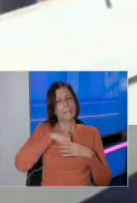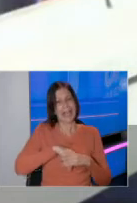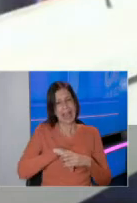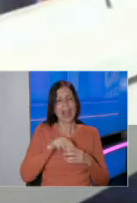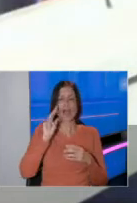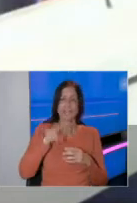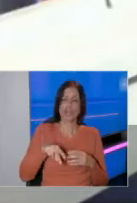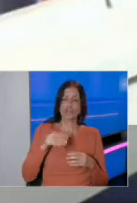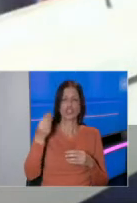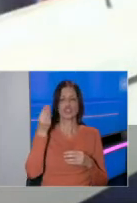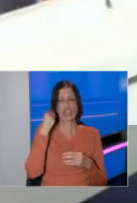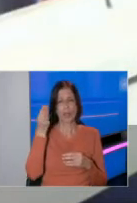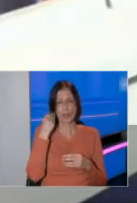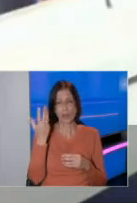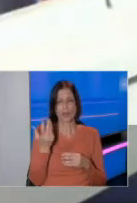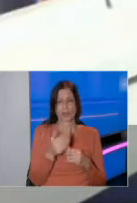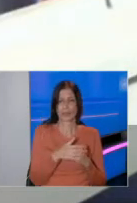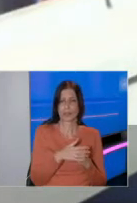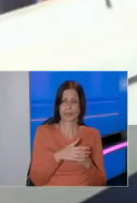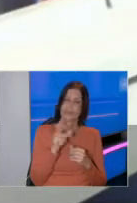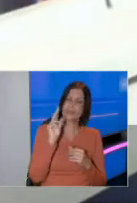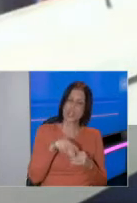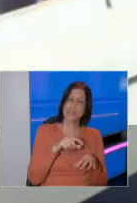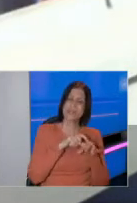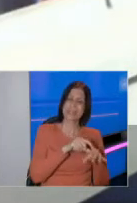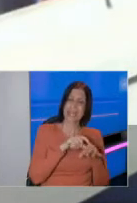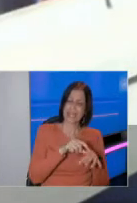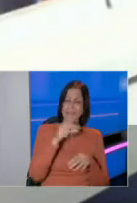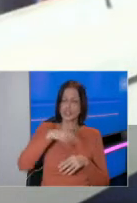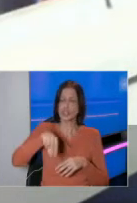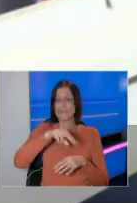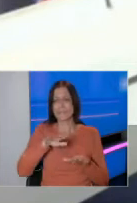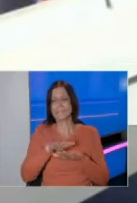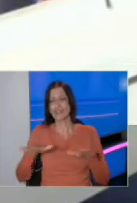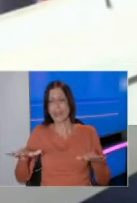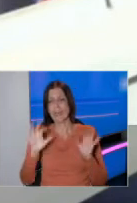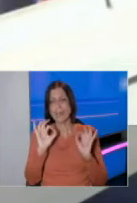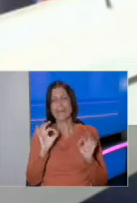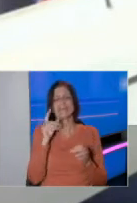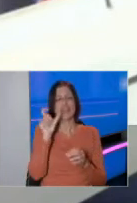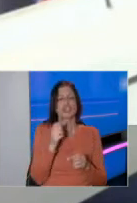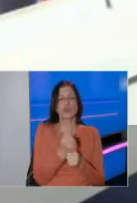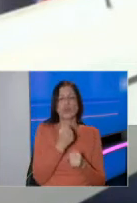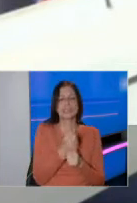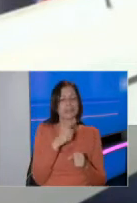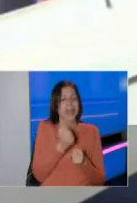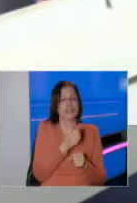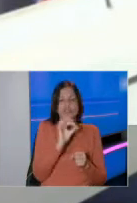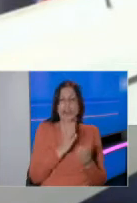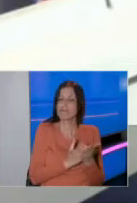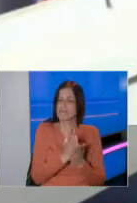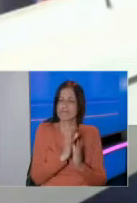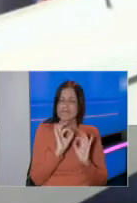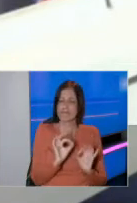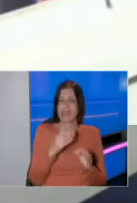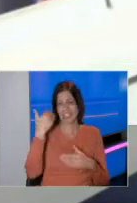ומתקיימים השתלמויות, ויש מדריכים שמסתובבים בשטח, ואנשים באמת שעושים את עבודתם נאמנה. אבל בסופו